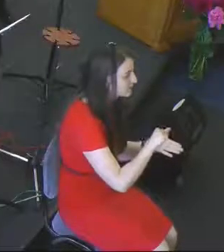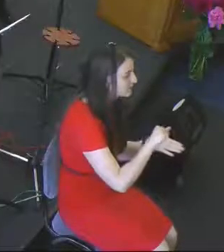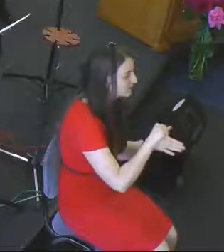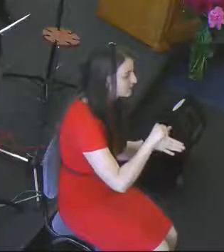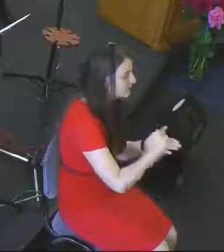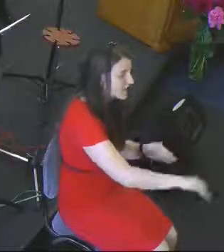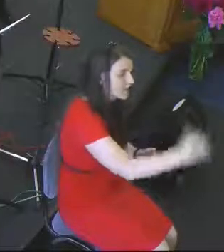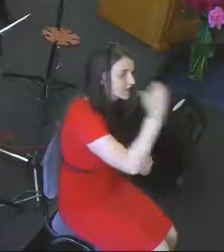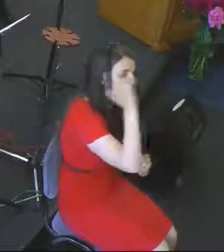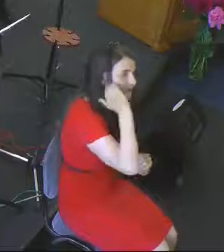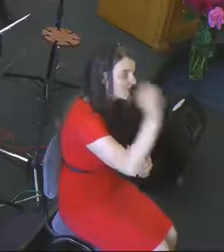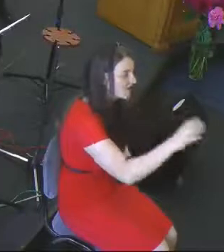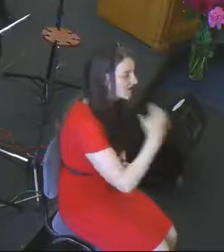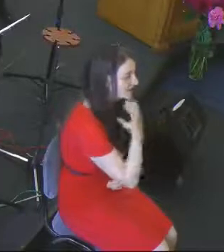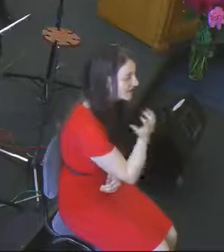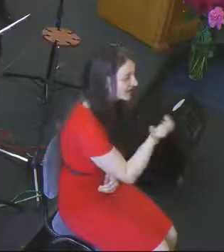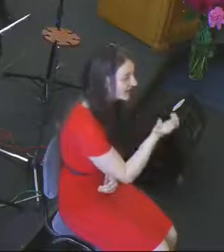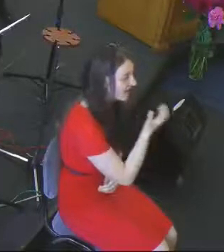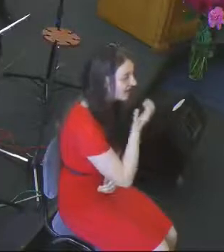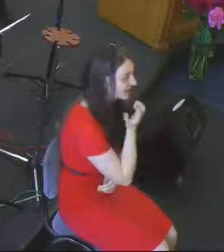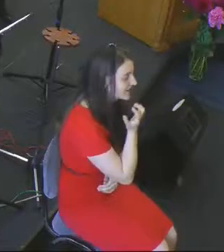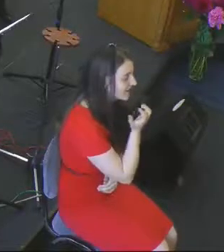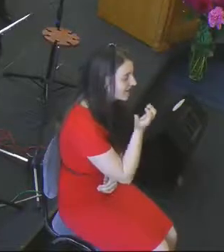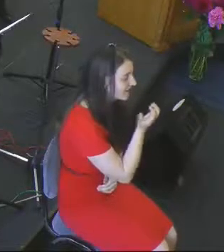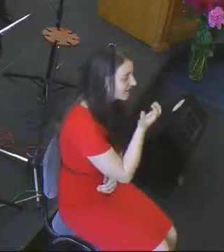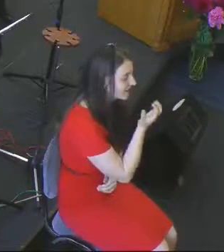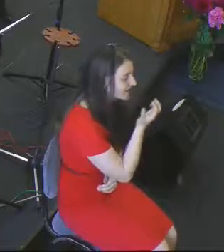присутність твоя зігріває,